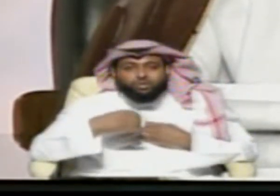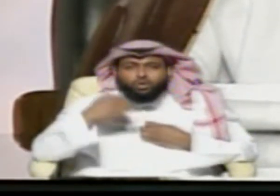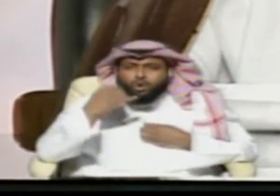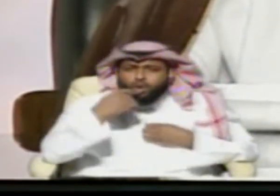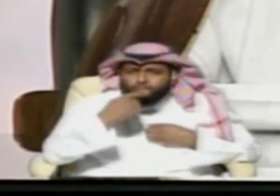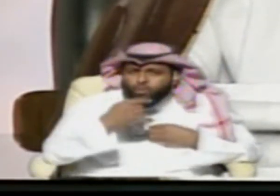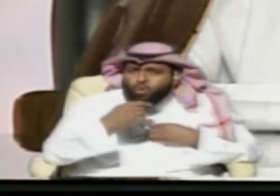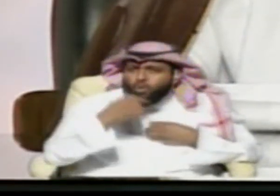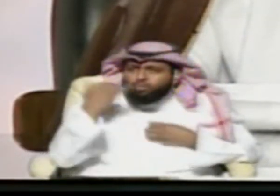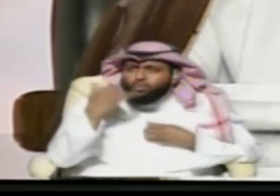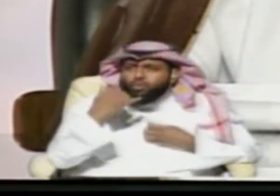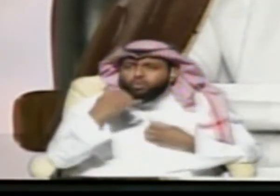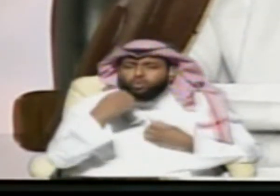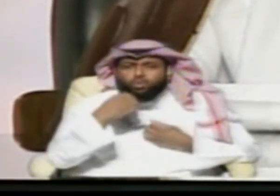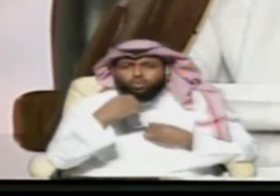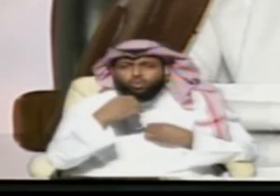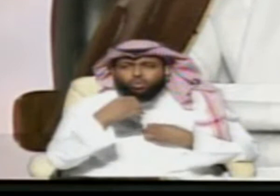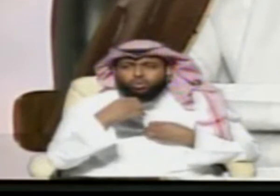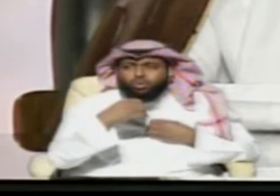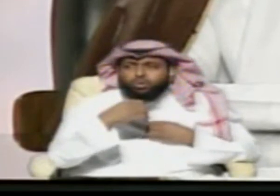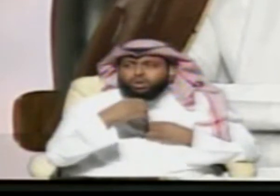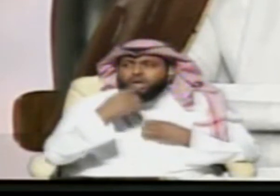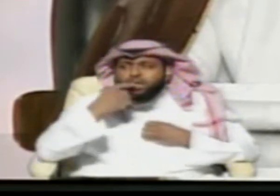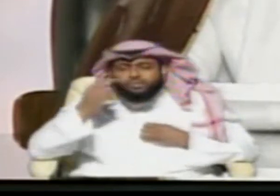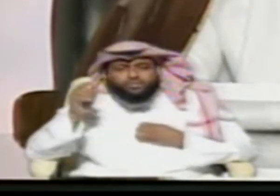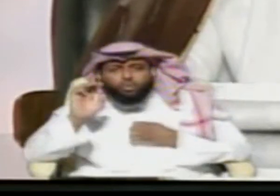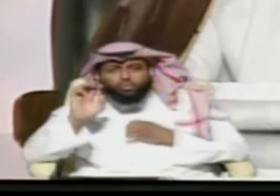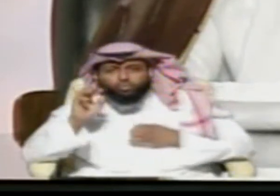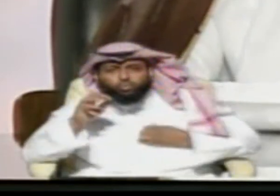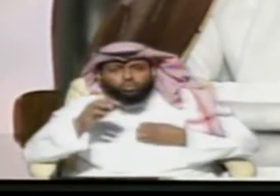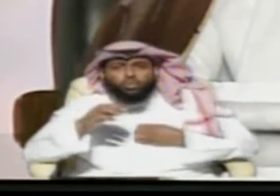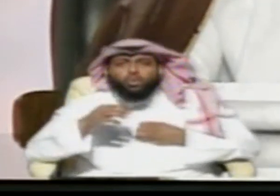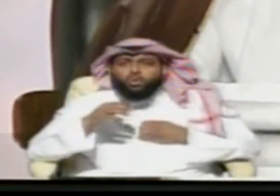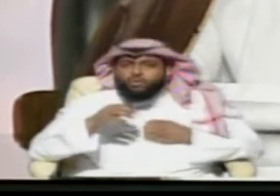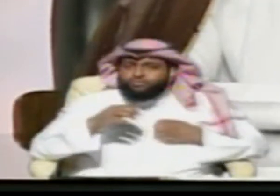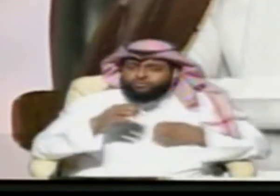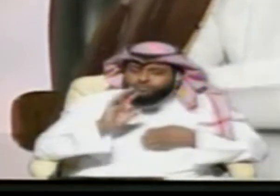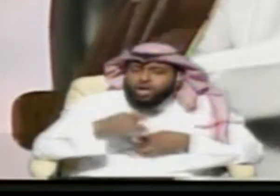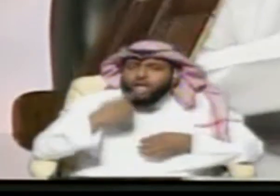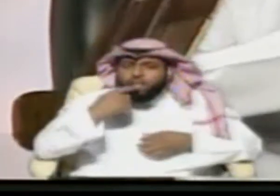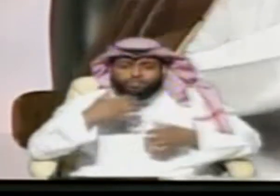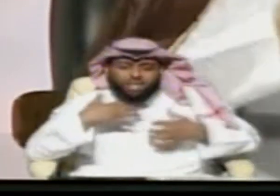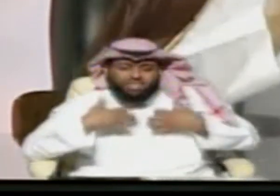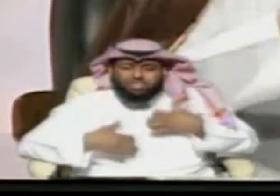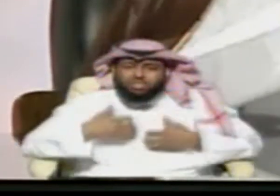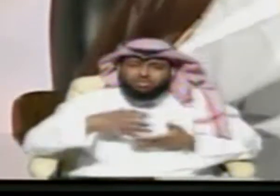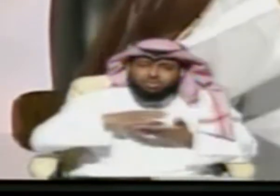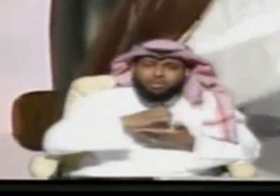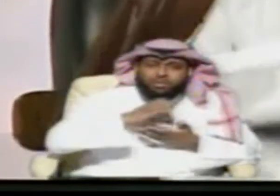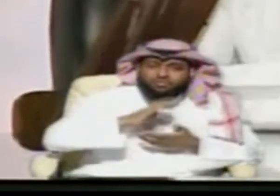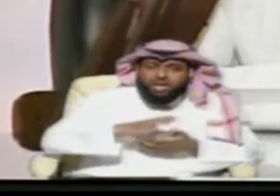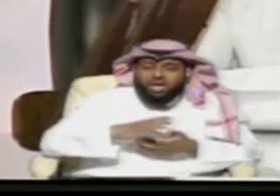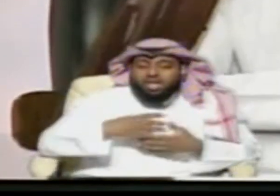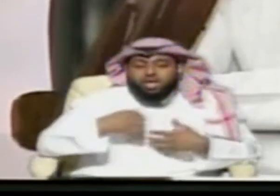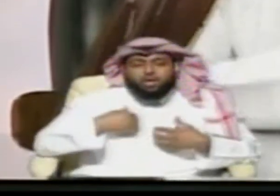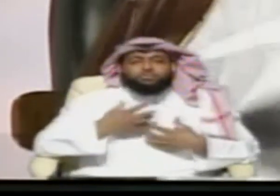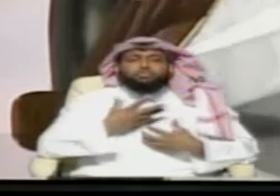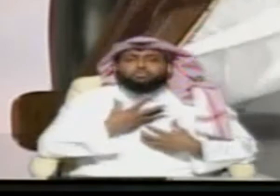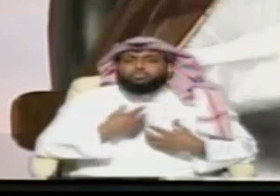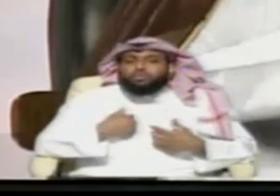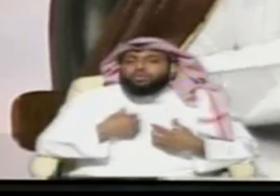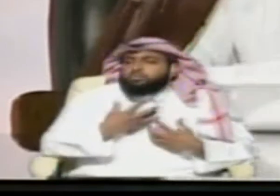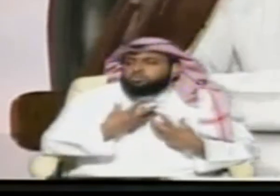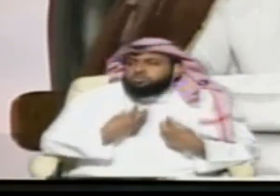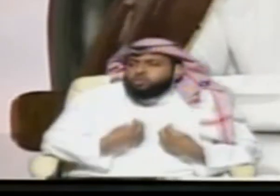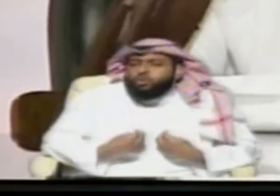بخروج المني دافقا بلذة، سواء كان ذلك باحتلام أو كان ذلك كما ذكرت الأخت أنه حصل جماع،